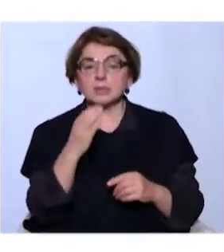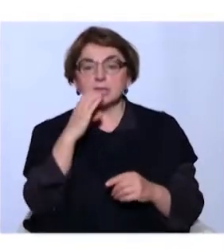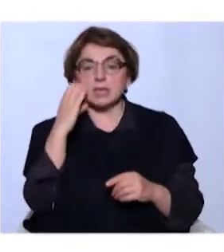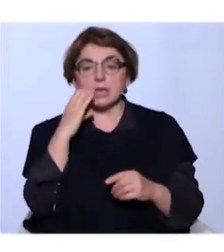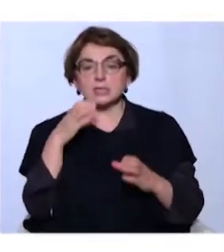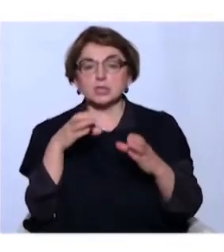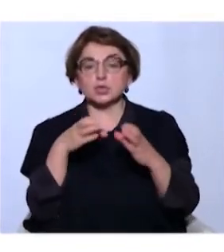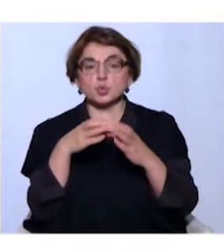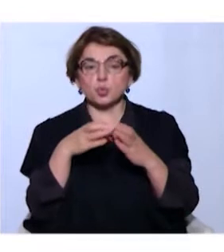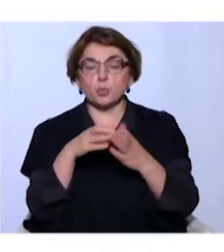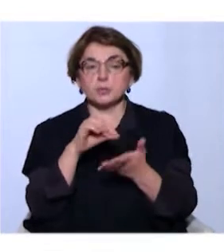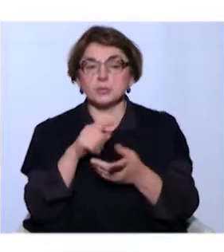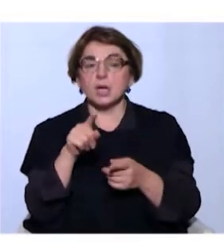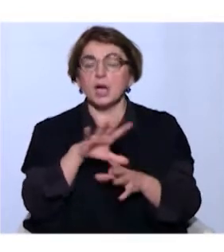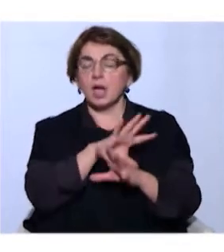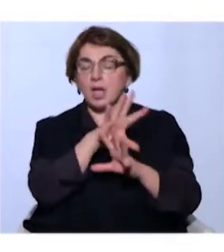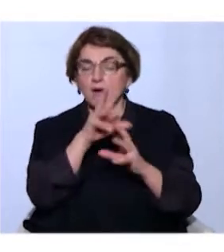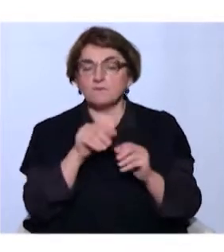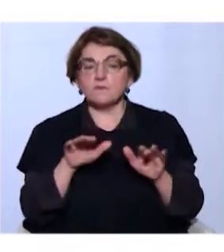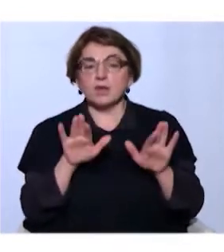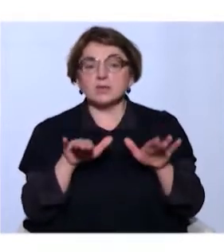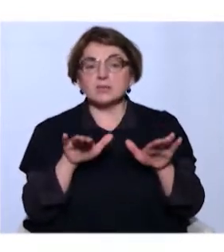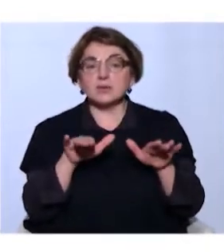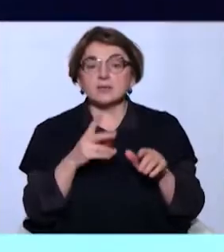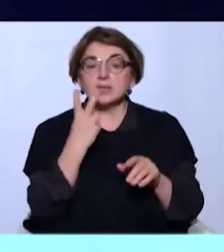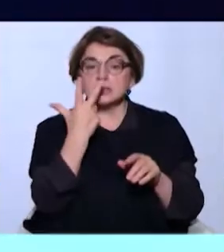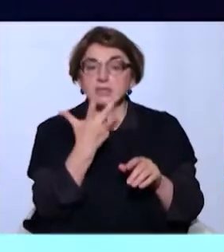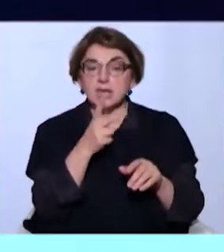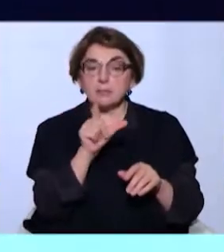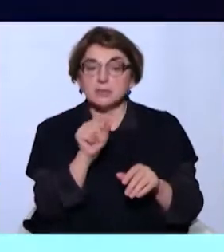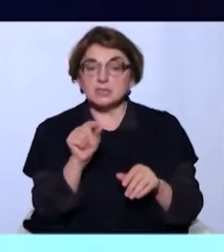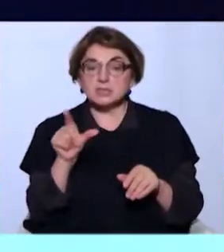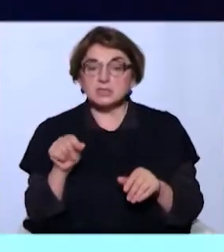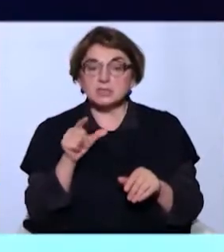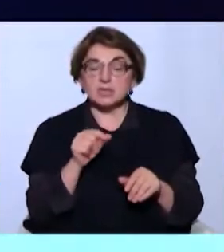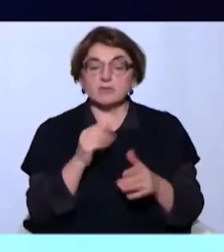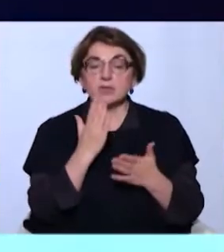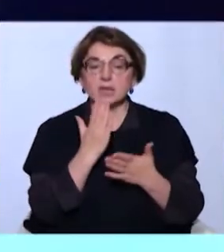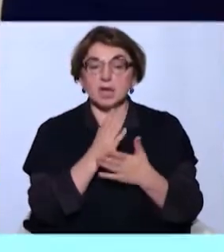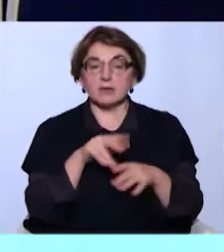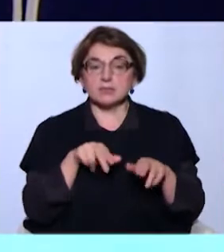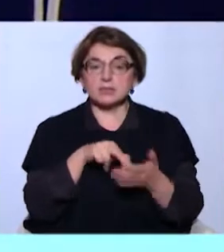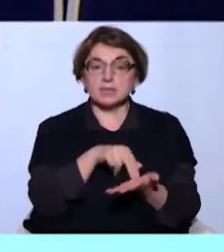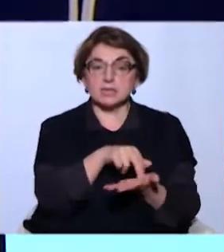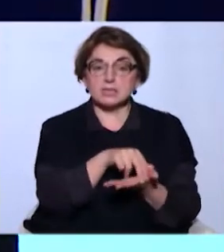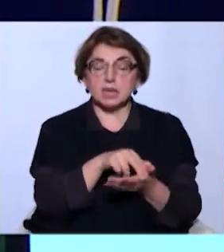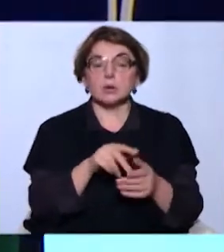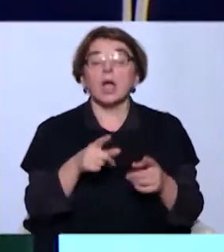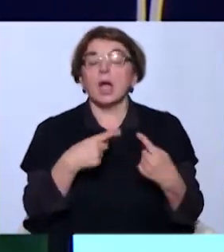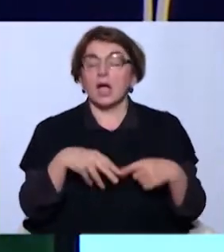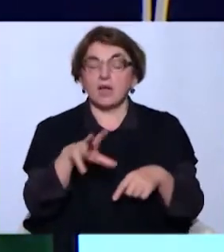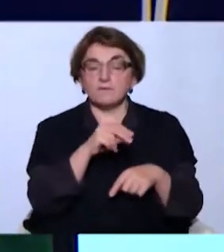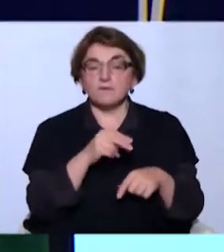კლასის. ყველა მწერს სამი, უკაცრავად სამი წყვილი სასიარულო ფეხი აქვს მიმაგრებული და ყველა მწერს ექვსი